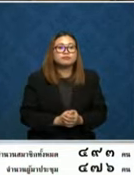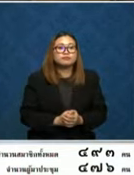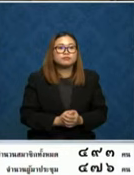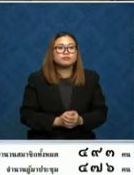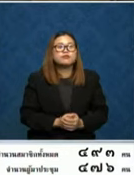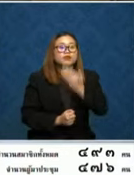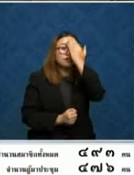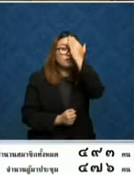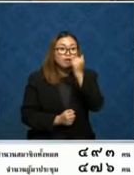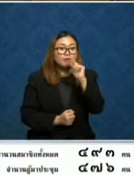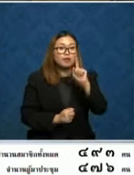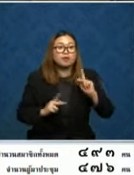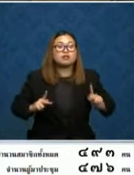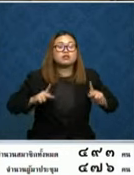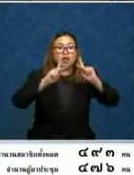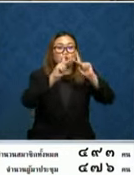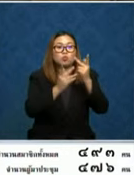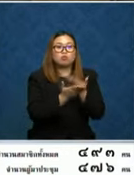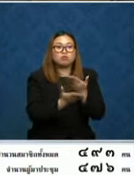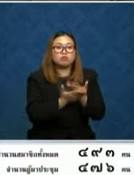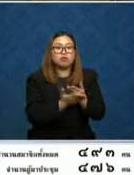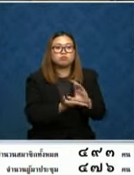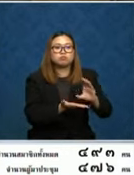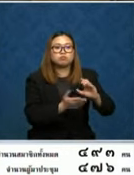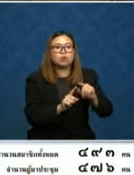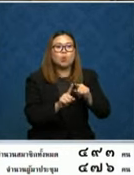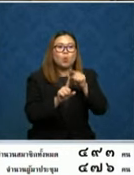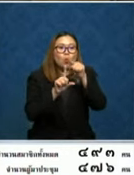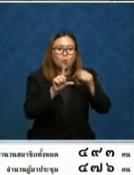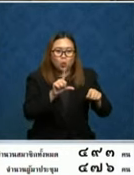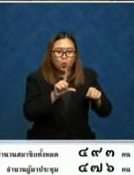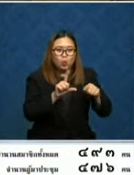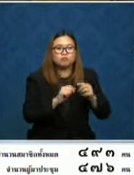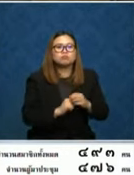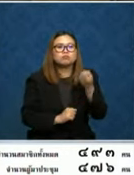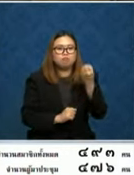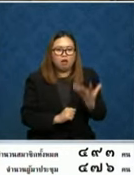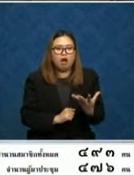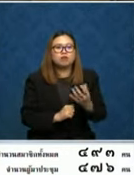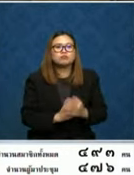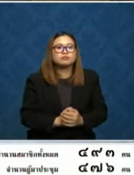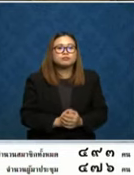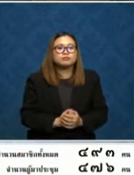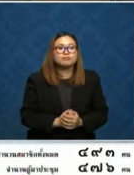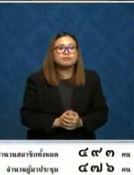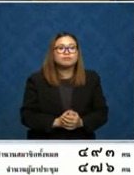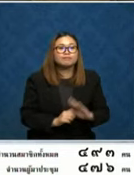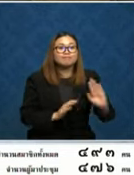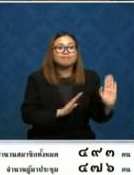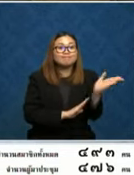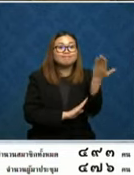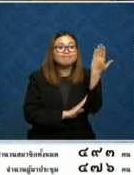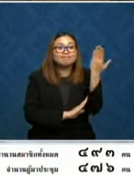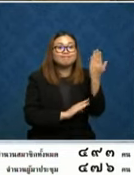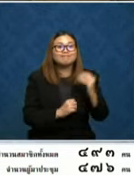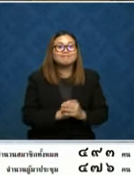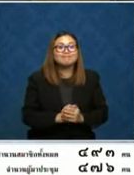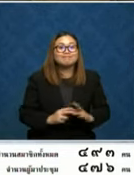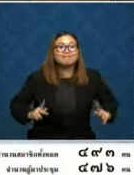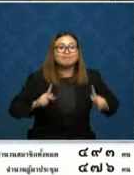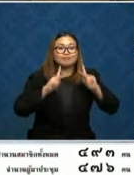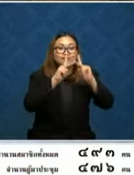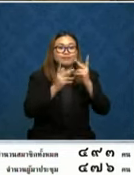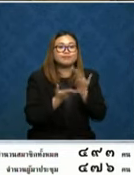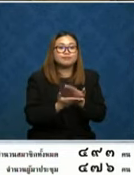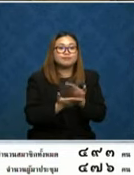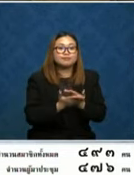ที่ถือหุ้นของการบินไทยอยู่เมื่อเช้าเนี่ยท่านอาจารย์วีระเพิ่งได้พูดว่ากระทรวงการคลัง